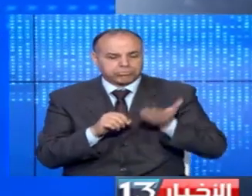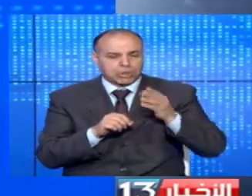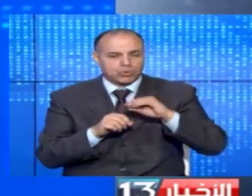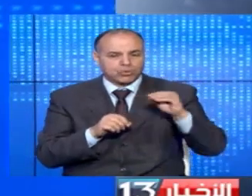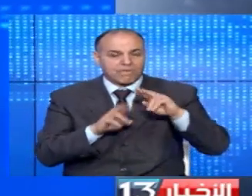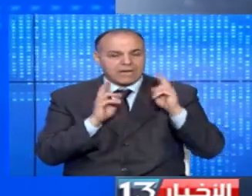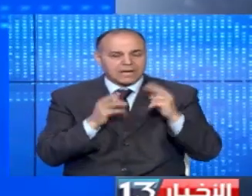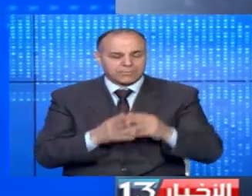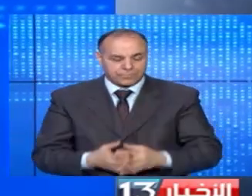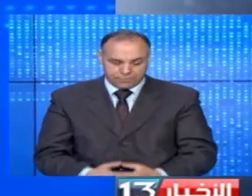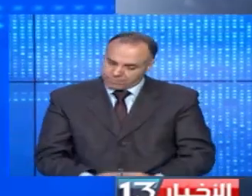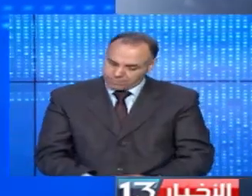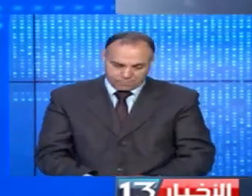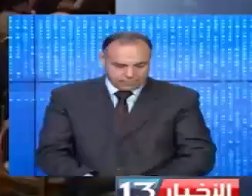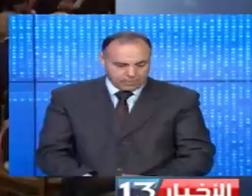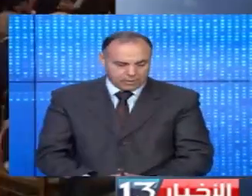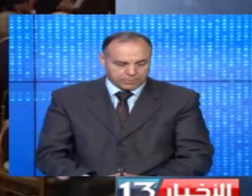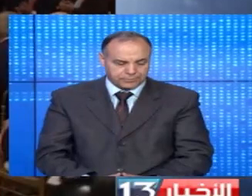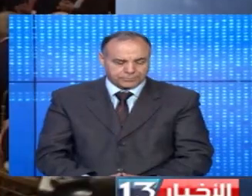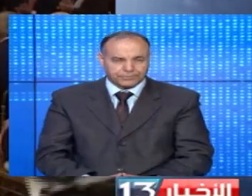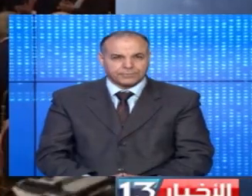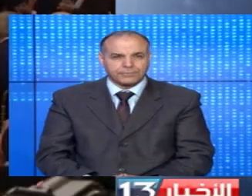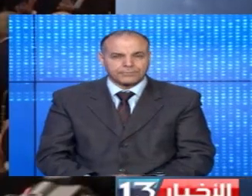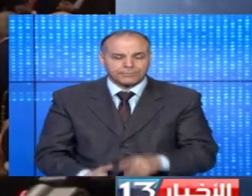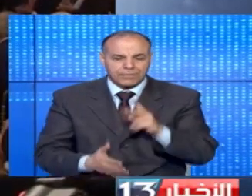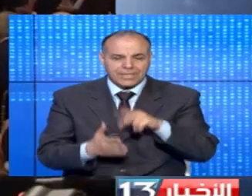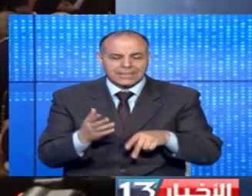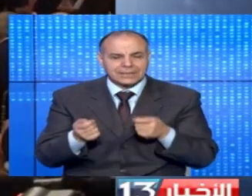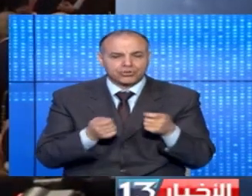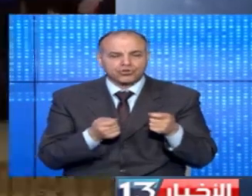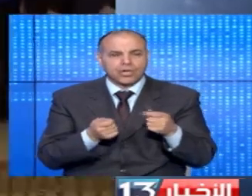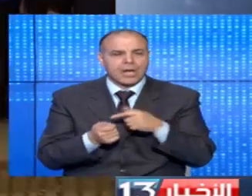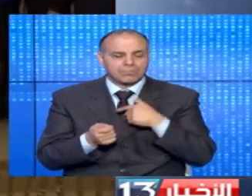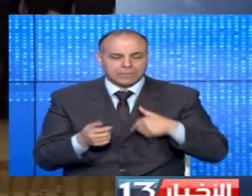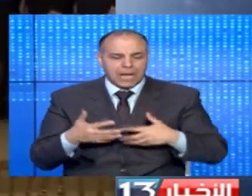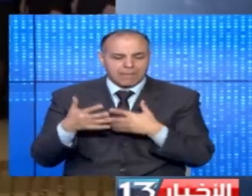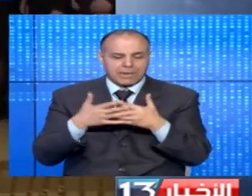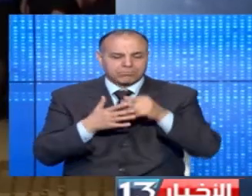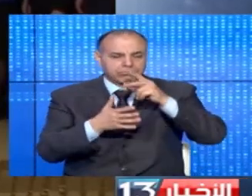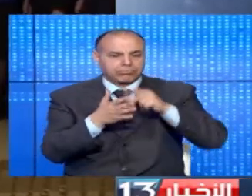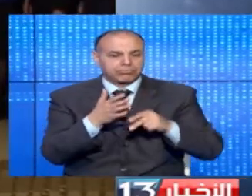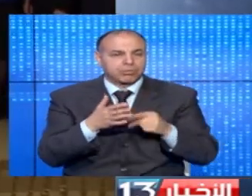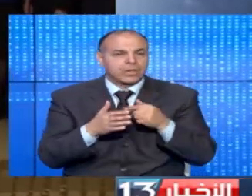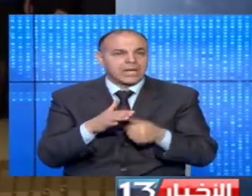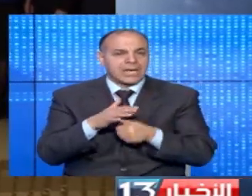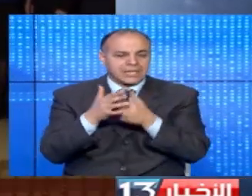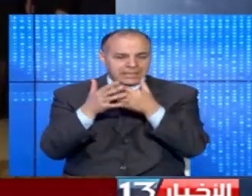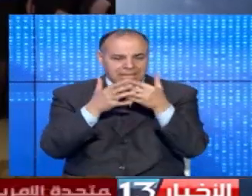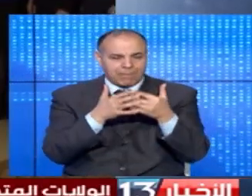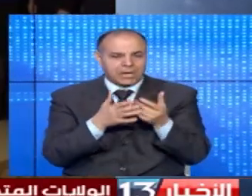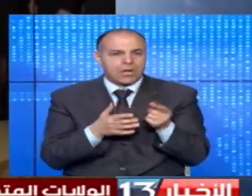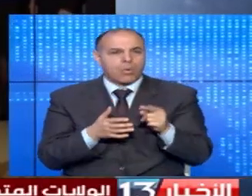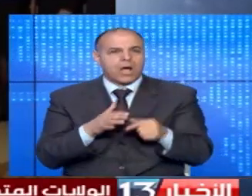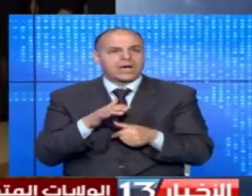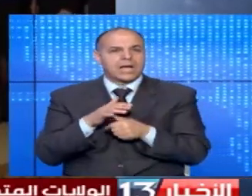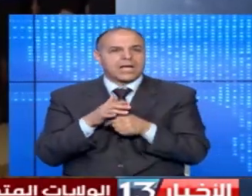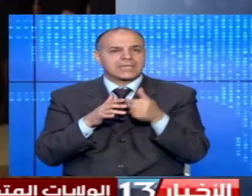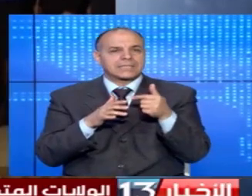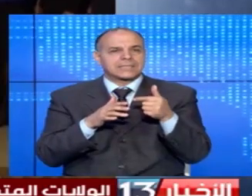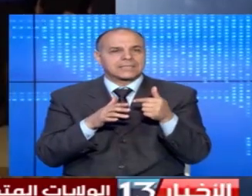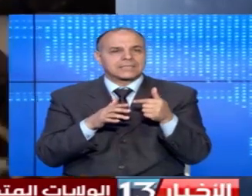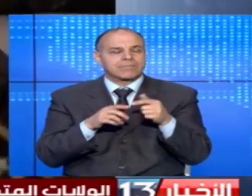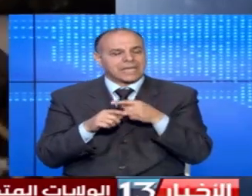العالميه اتفاق التجاره الصينيه الامريكي الذي وقع امس الرئيس الامريكي دول ان تراكو رئيس مجلس الدوله